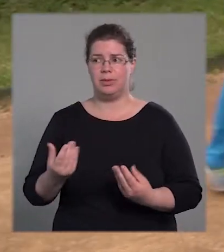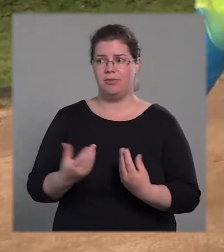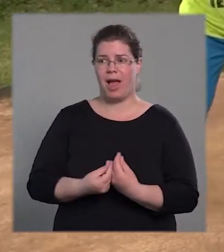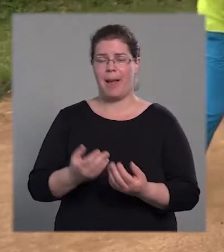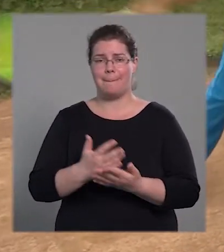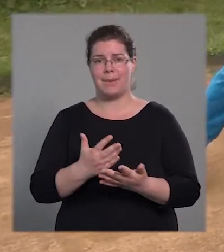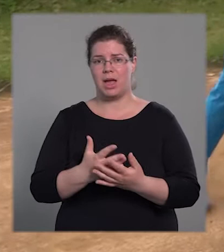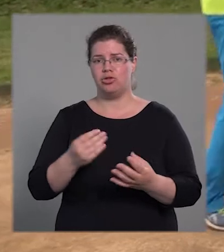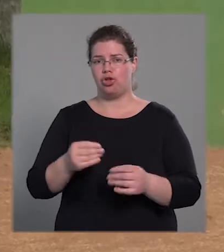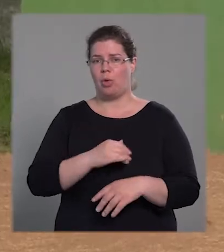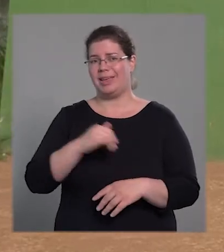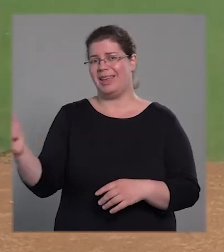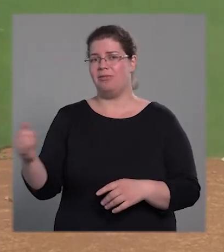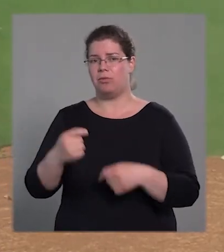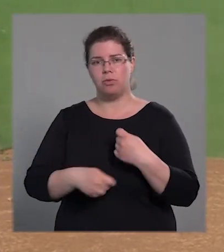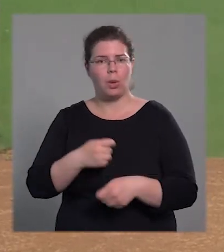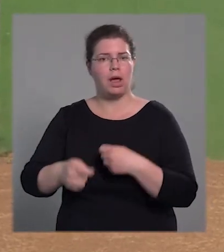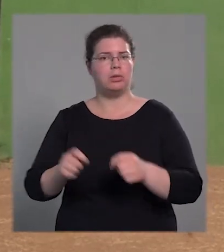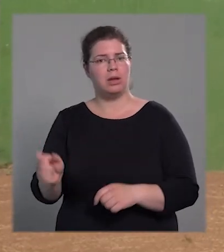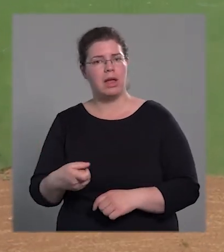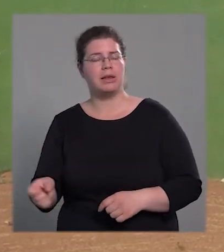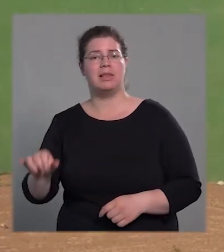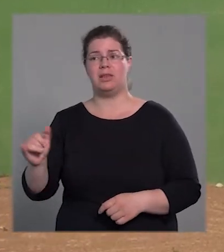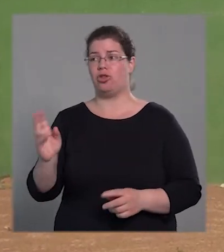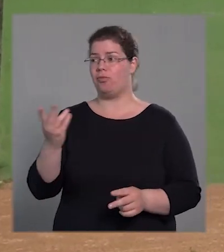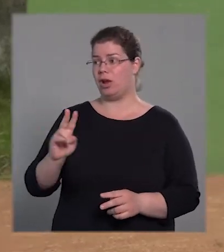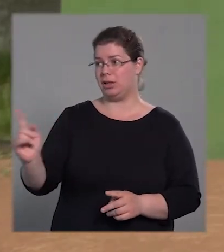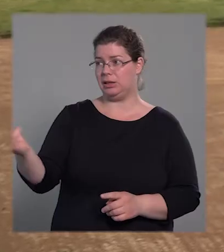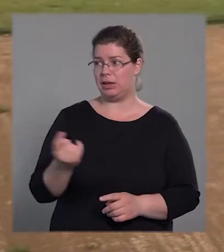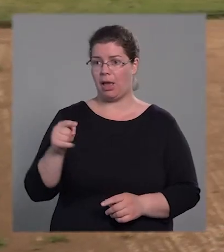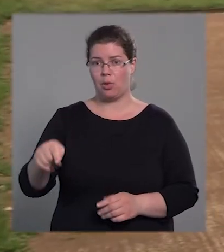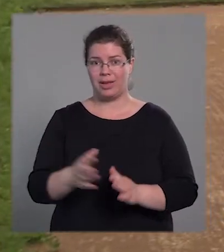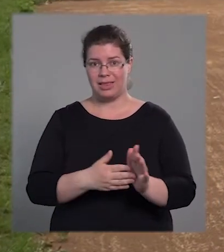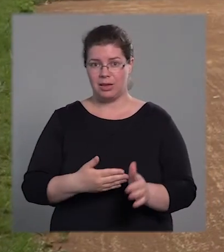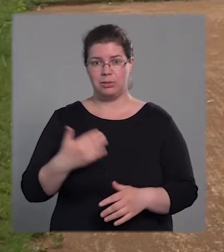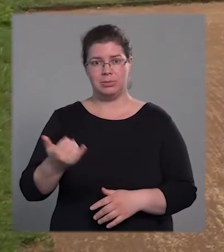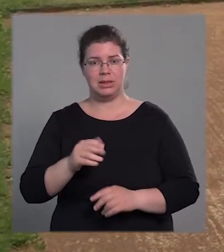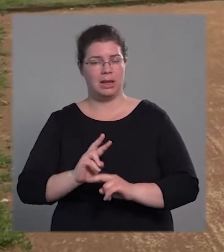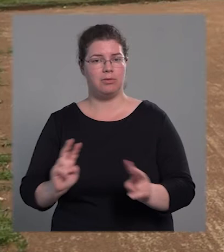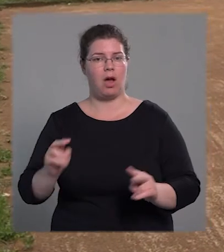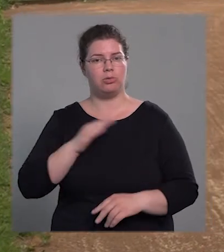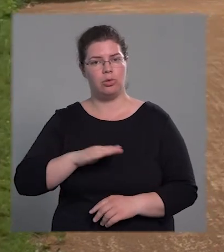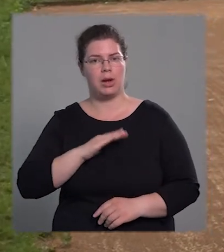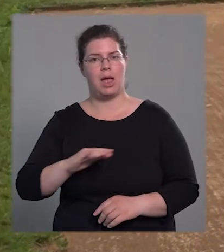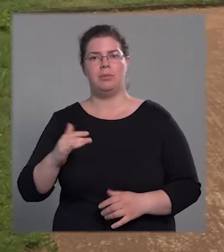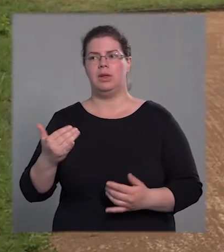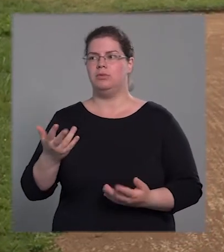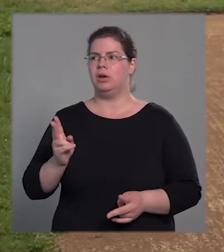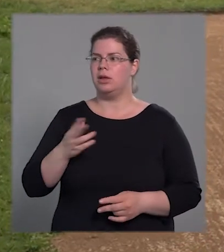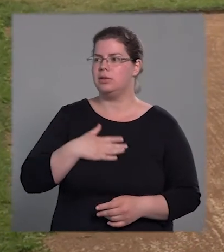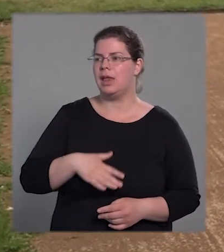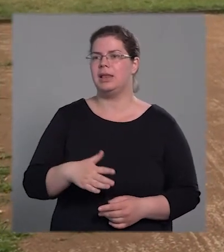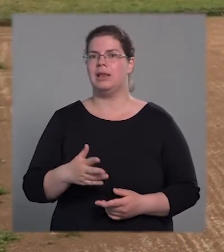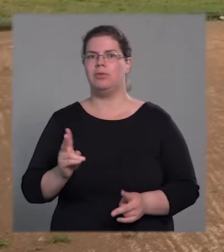éve foglalkozol a tenisszel, és hogyha valaki ide jön kezdőként, akkor mindig van hozzá türelmed? Vagy már azt szereted, amikor valaki már úgy benne van, és